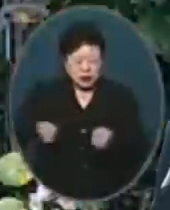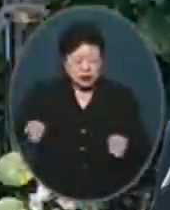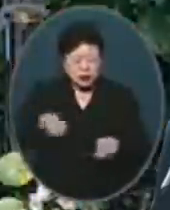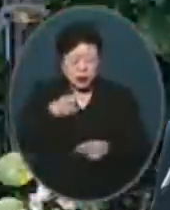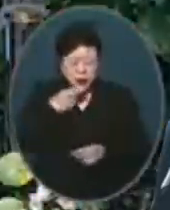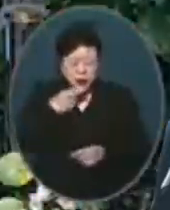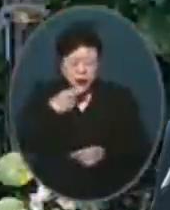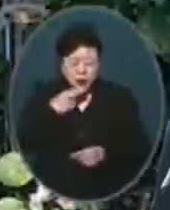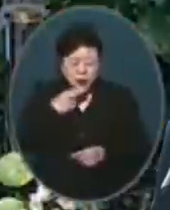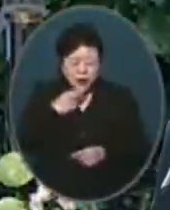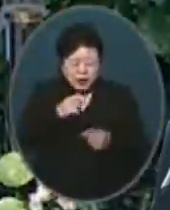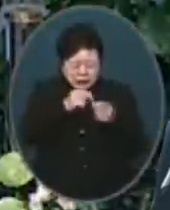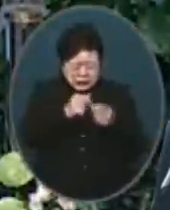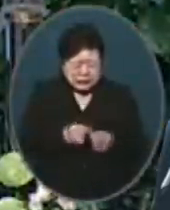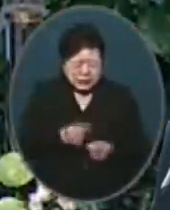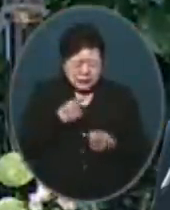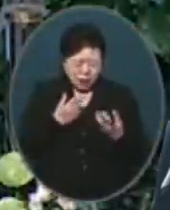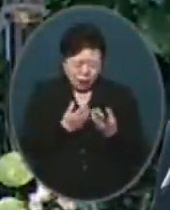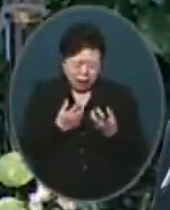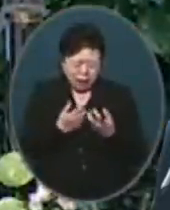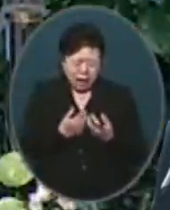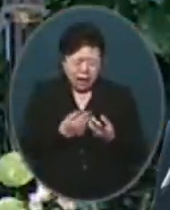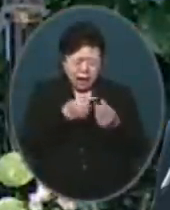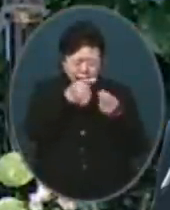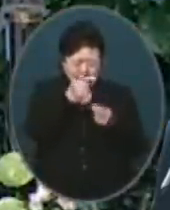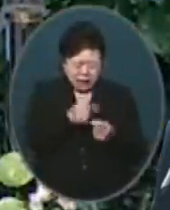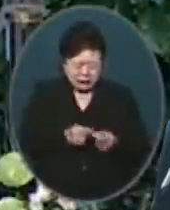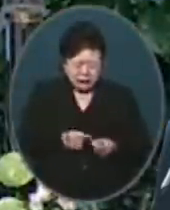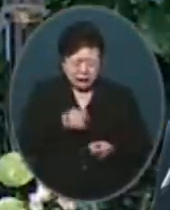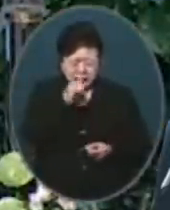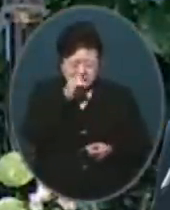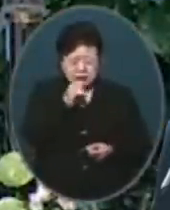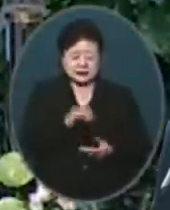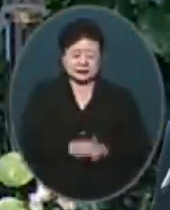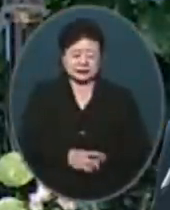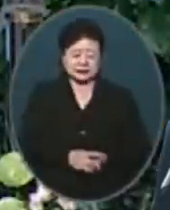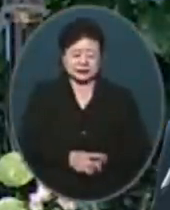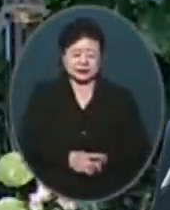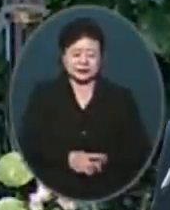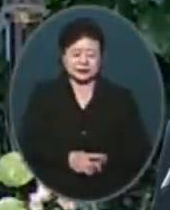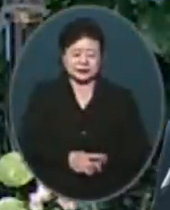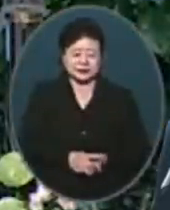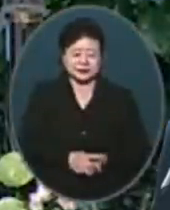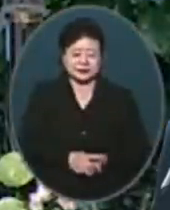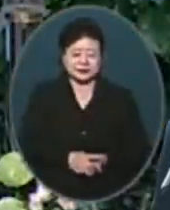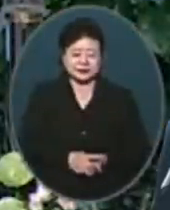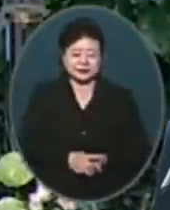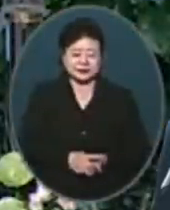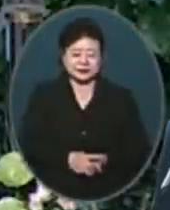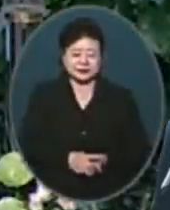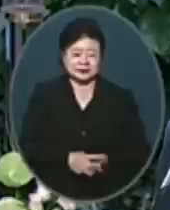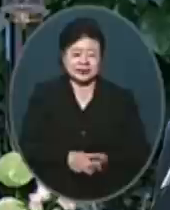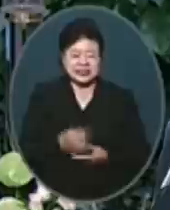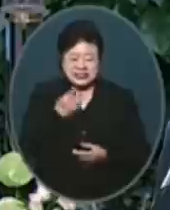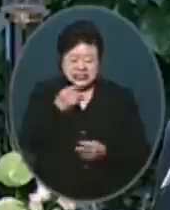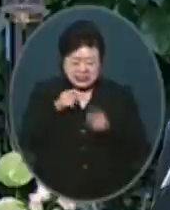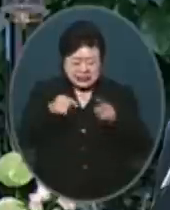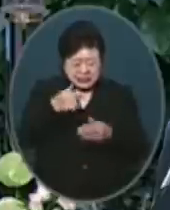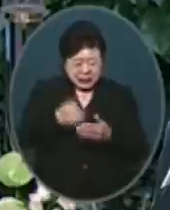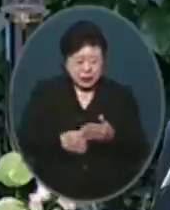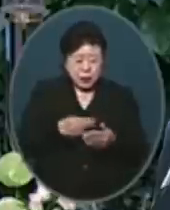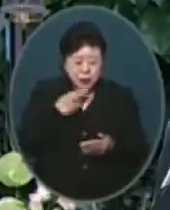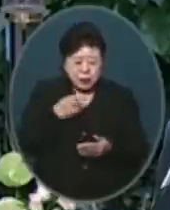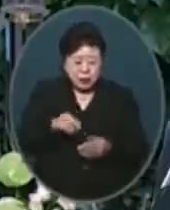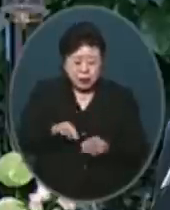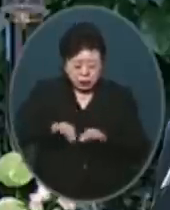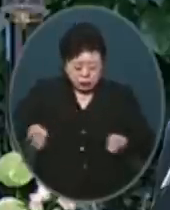채 글자만 빼곡히 채워진 페이지를 읽는 것과 같다. 여백도 없고